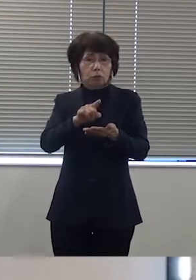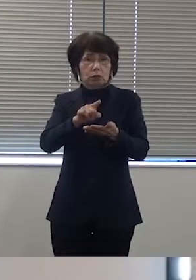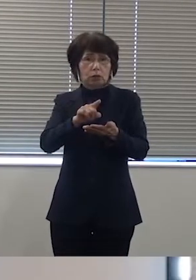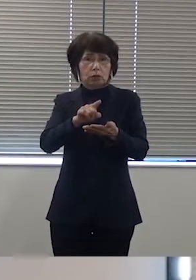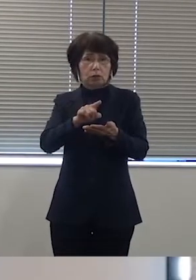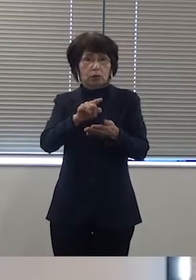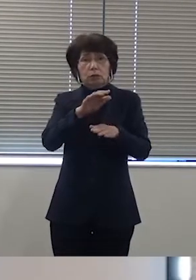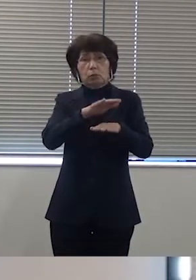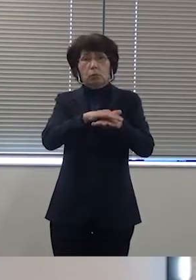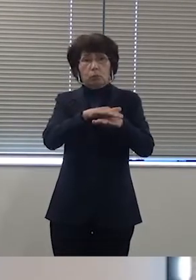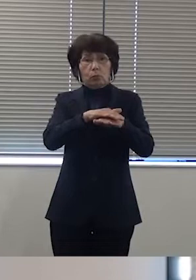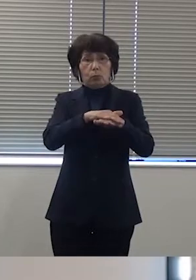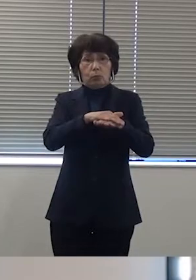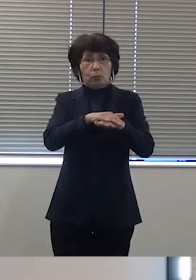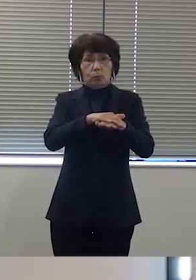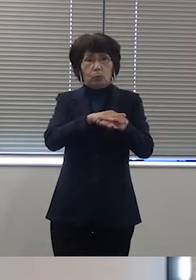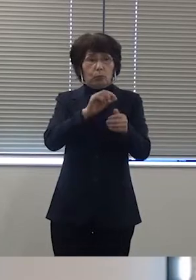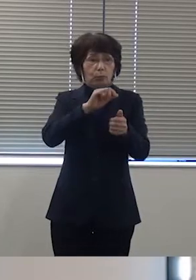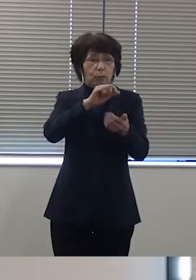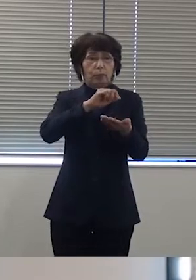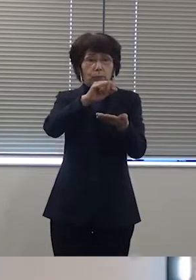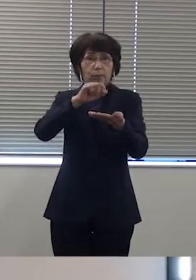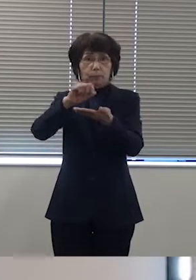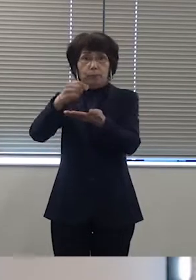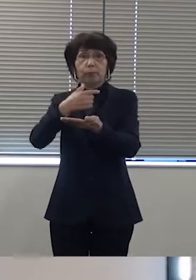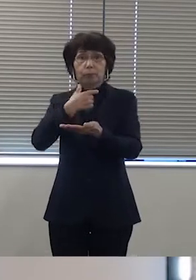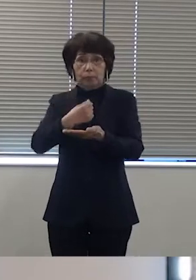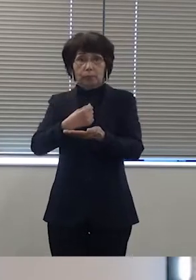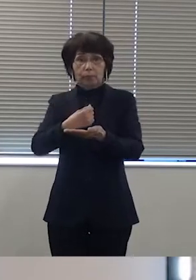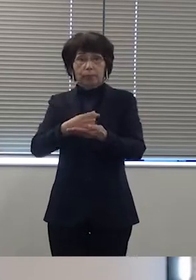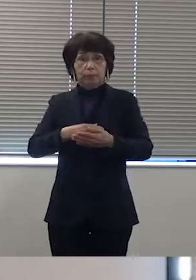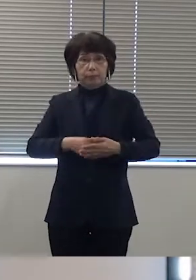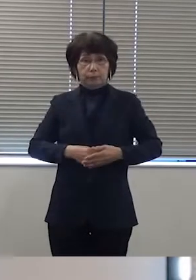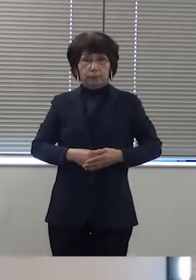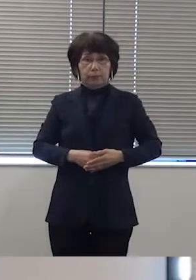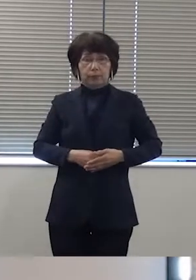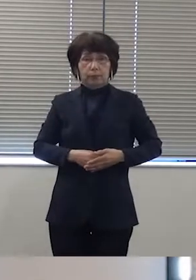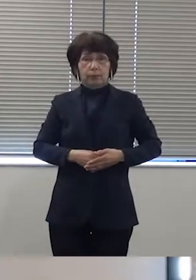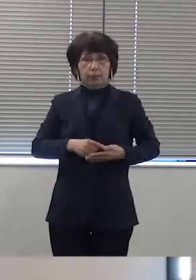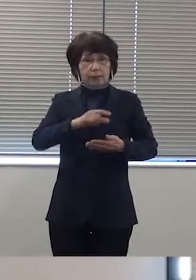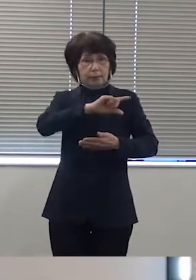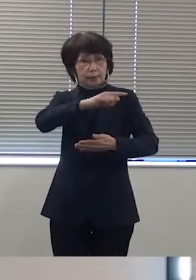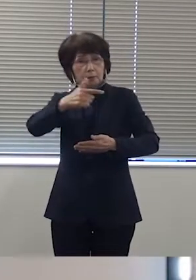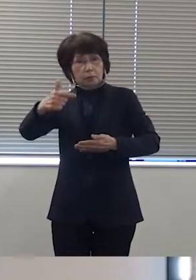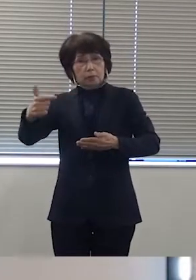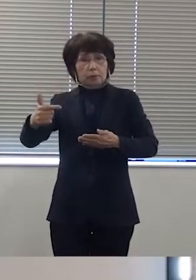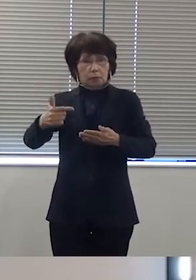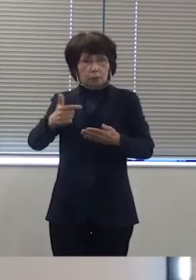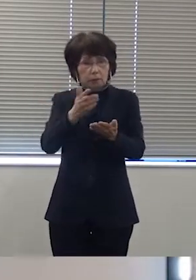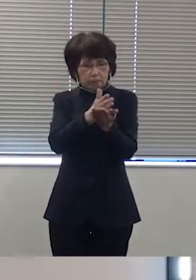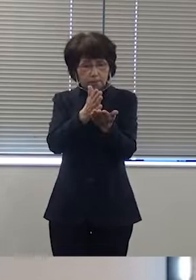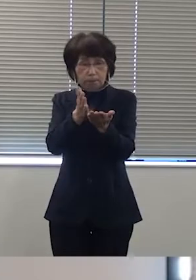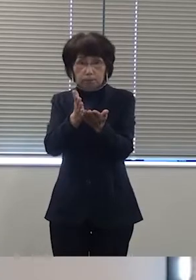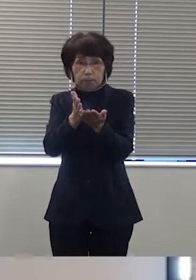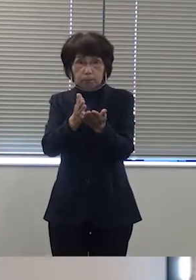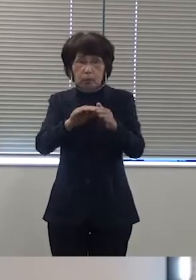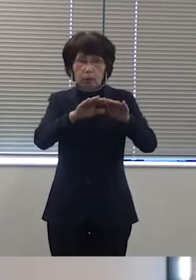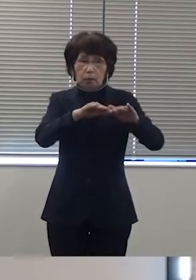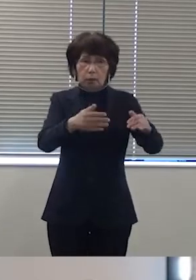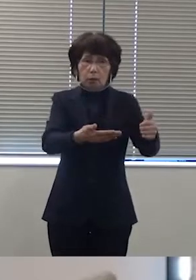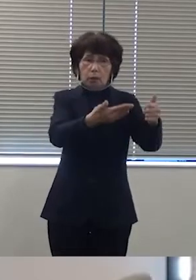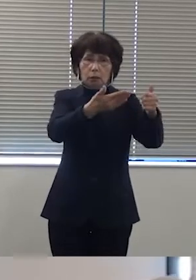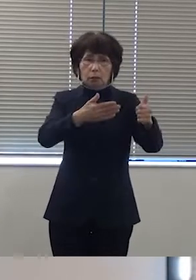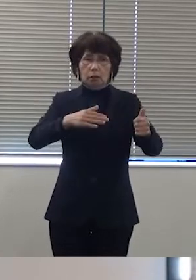考えておりまして、全体としては13ページ、こういうさまざまなメニューで、子育てから高齢者の支援をしてい